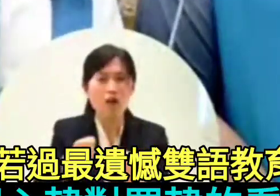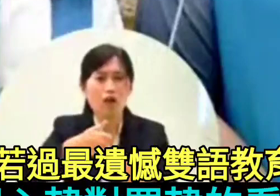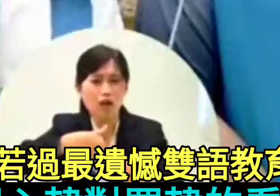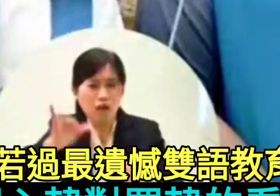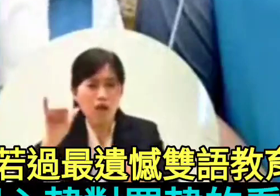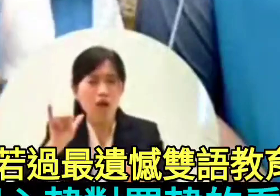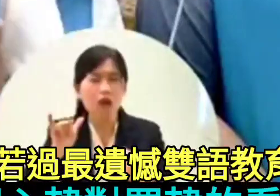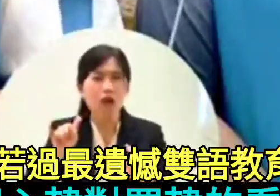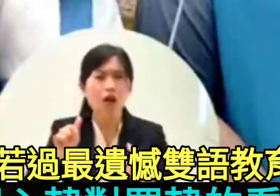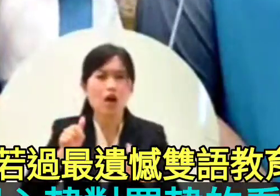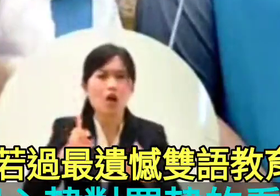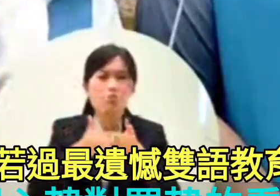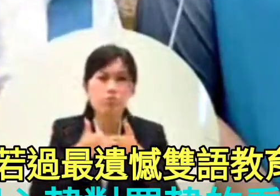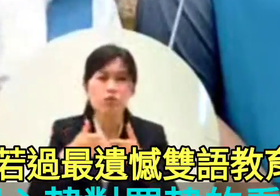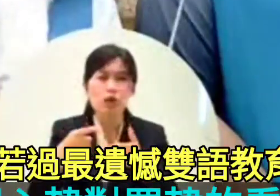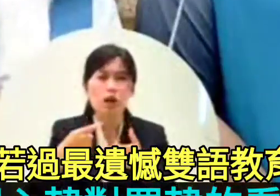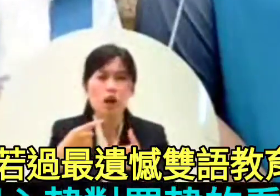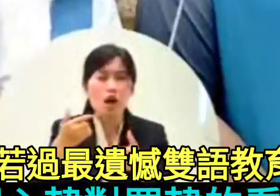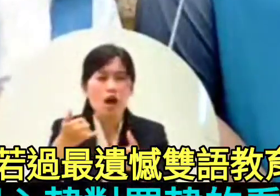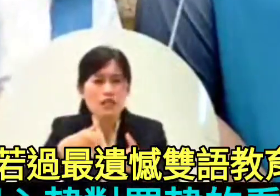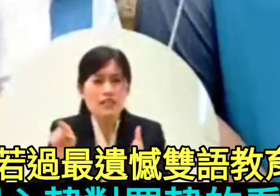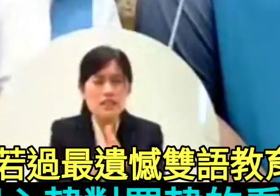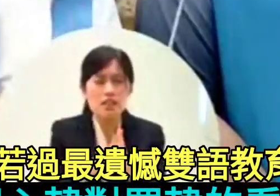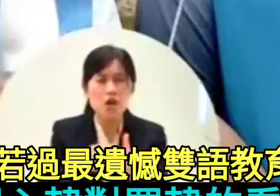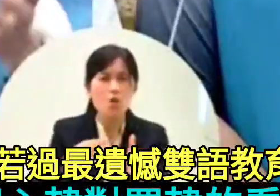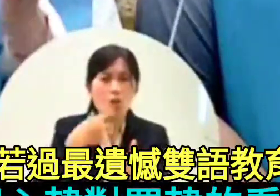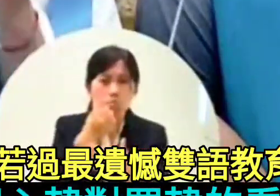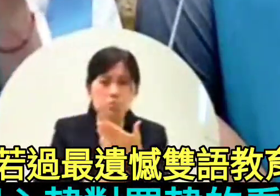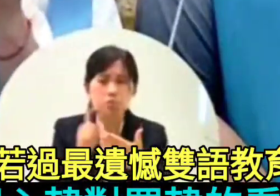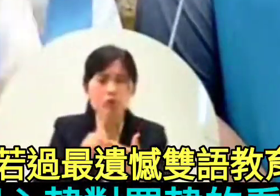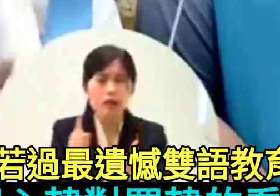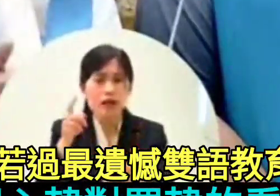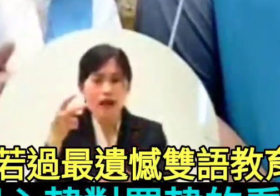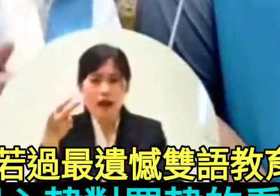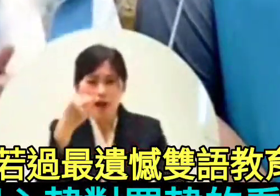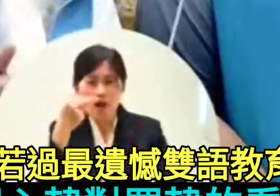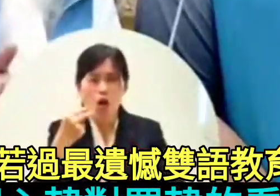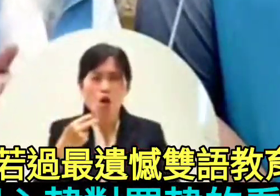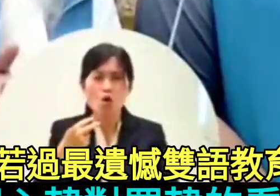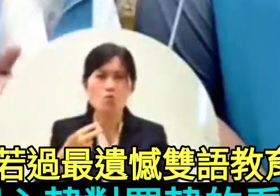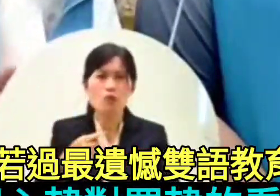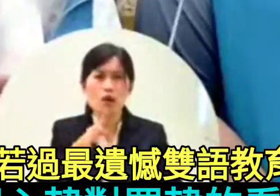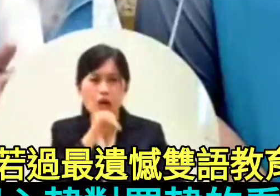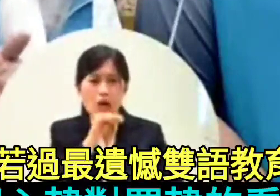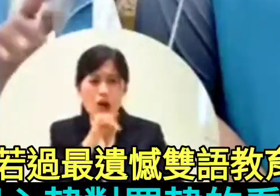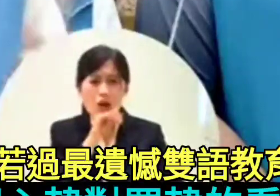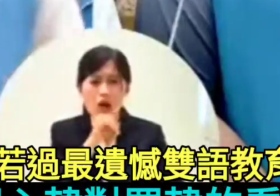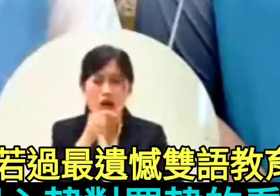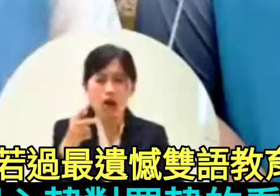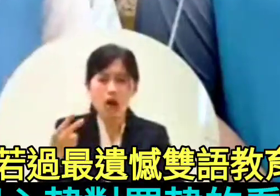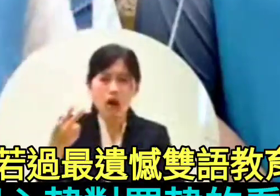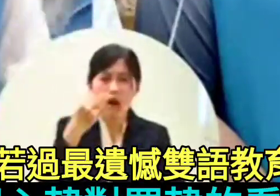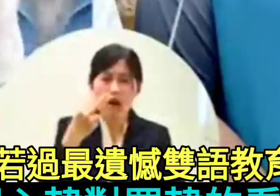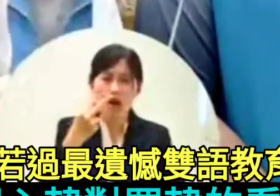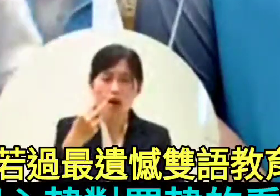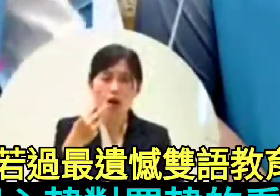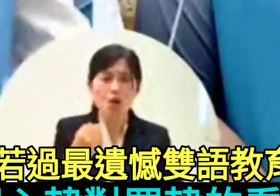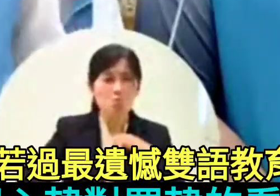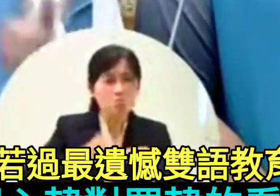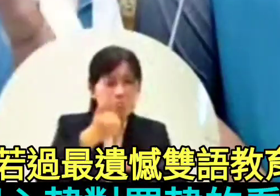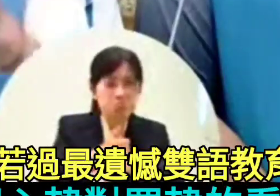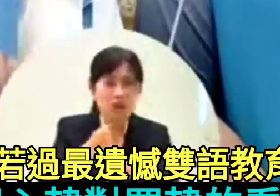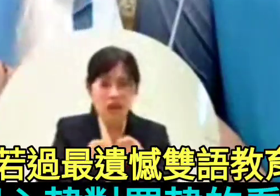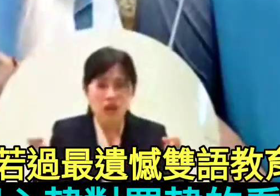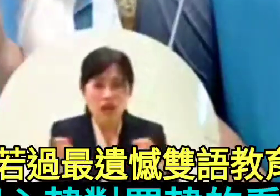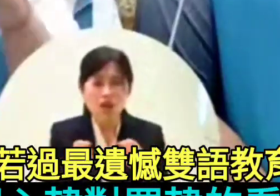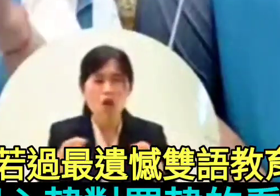么？看看我们的任期，看看我们的岁数，看看我们的时间。所以我们